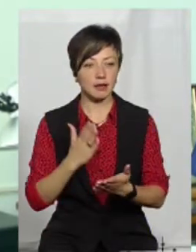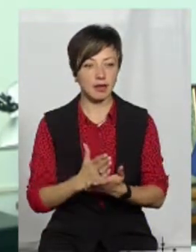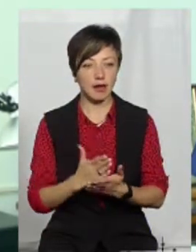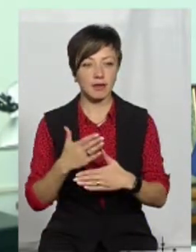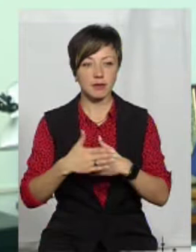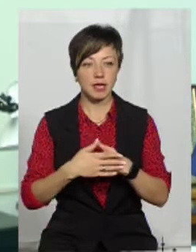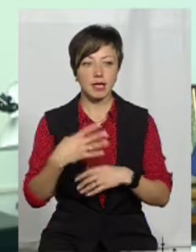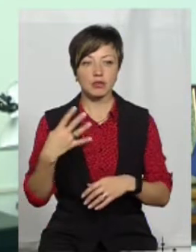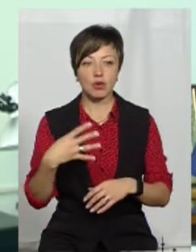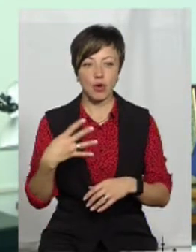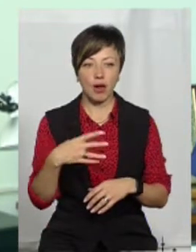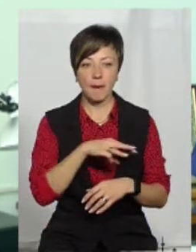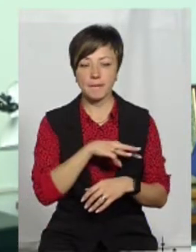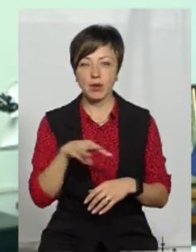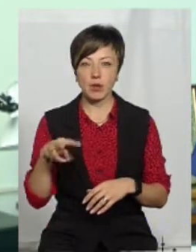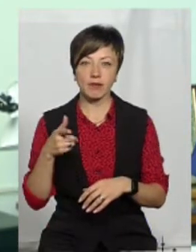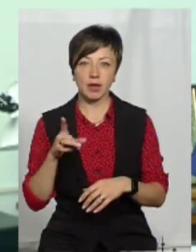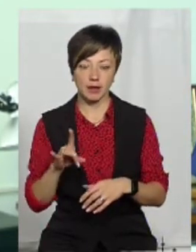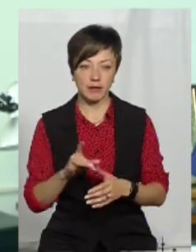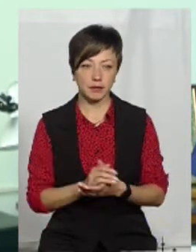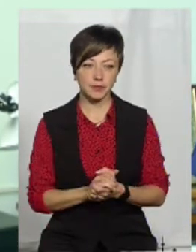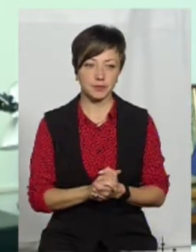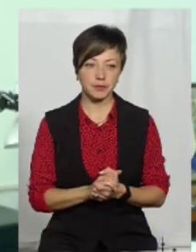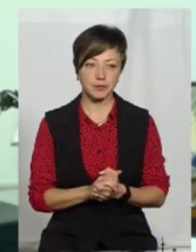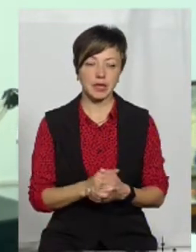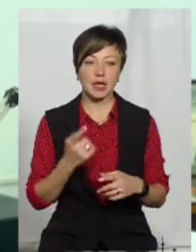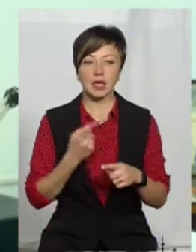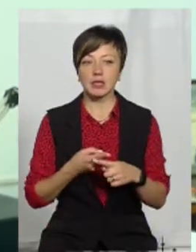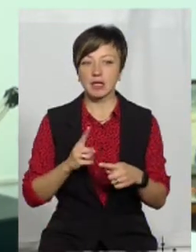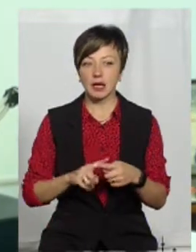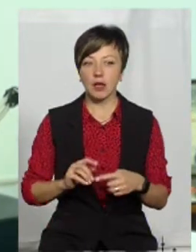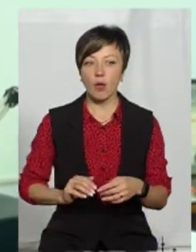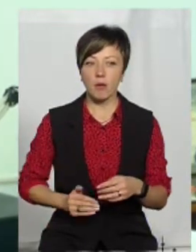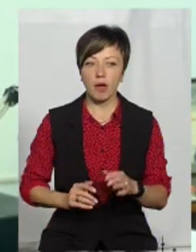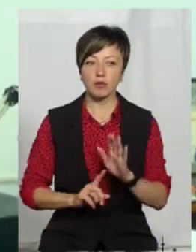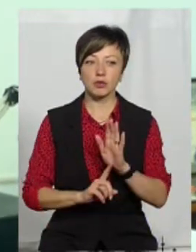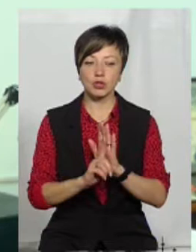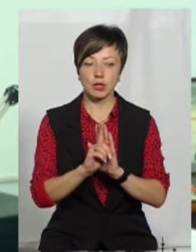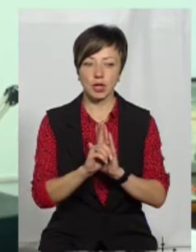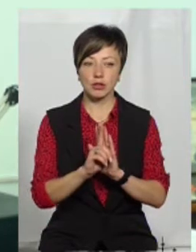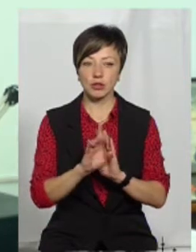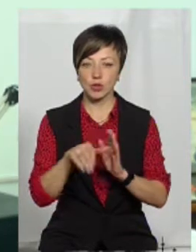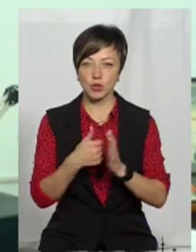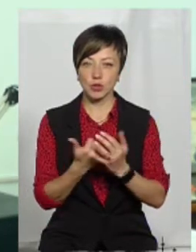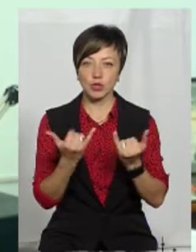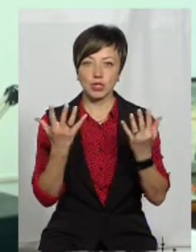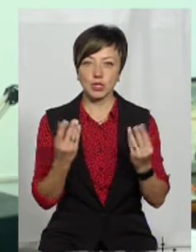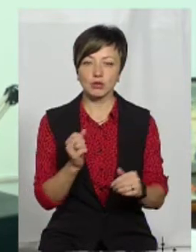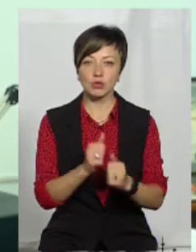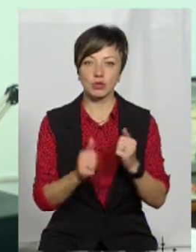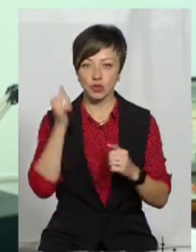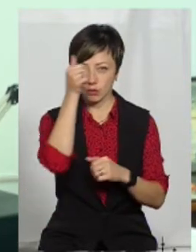біля 40 мільйонів гривень. Дана компанія, починаючи по сьогоднішній день, з кожним